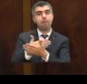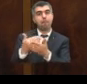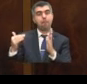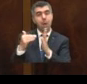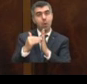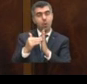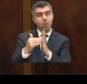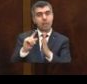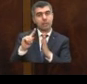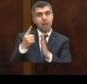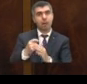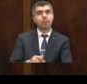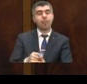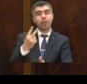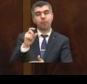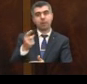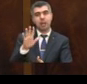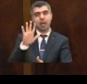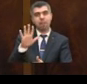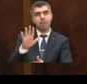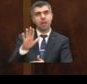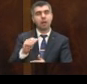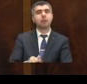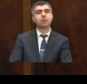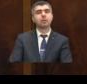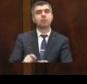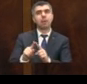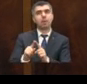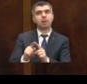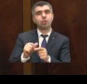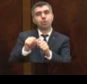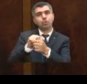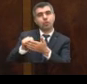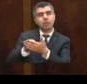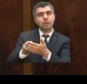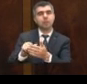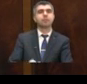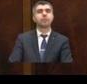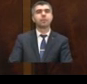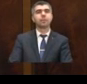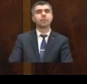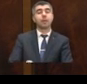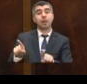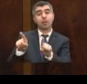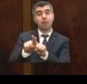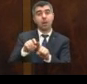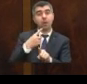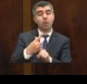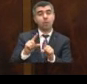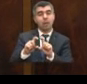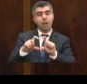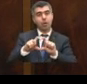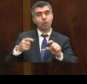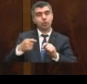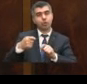إلى 2.5 مليون درهم قيمة العقار. ثالثا، المساهمة الإبرائية لعوارض الشيكات